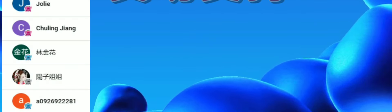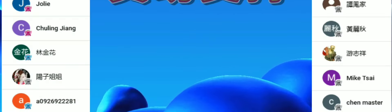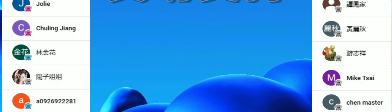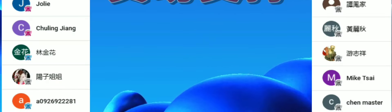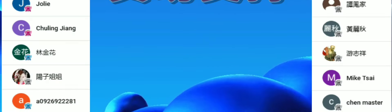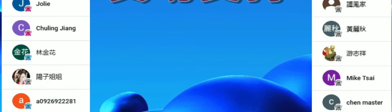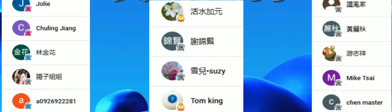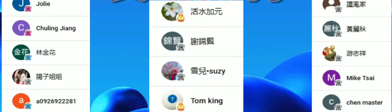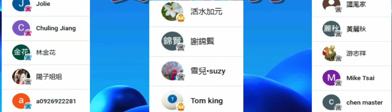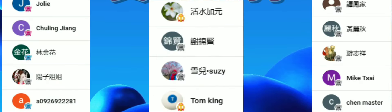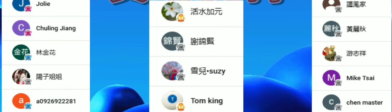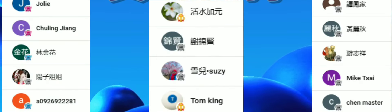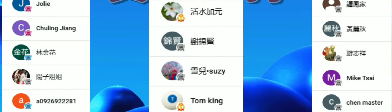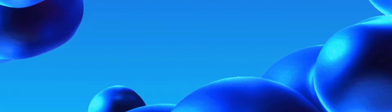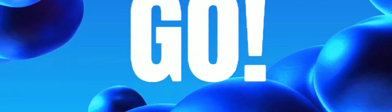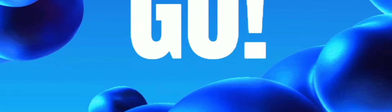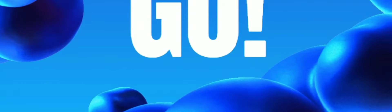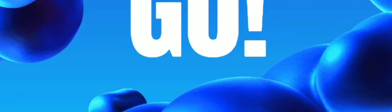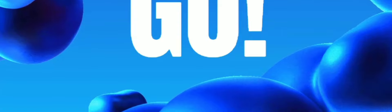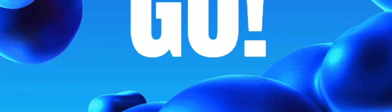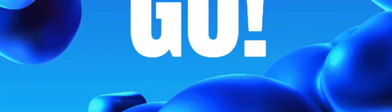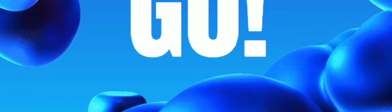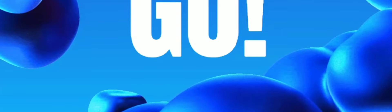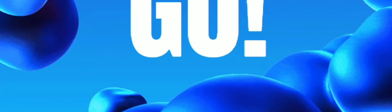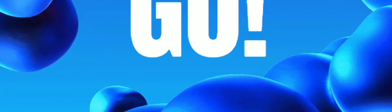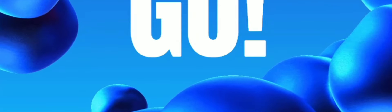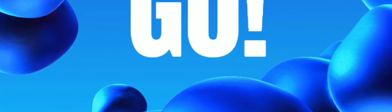感谢会员赞助支持。